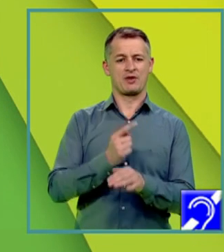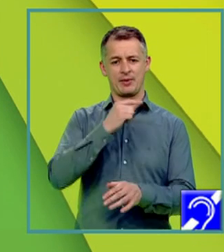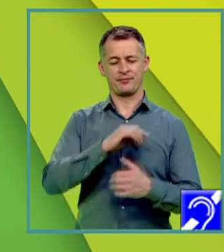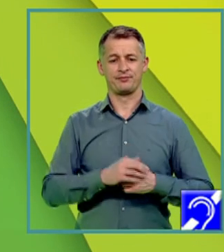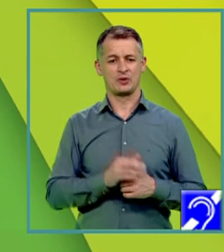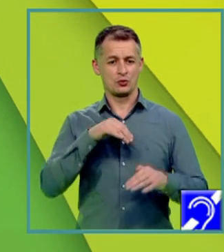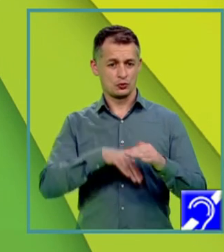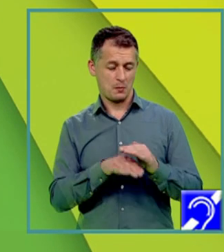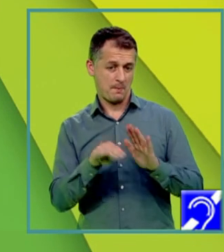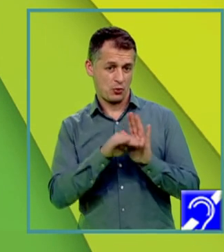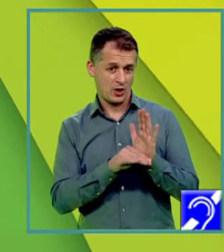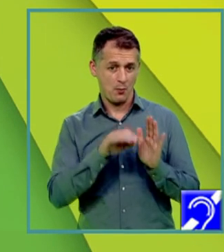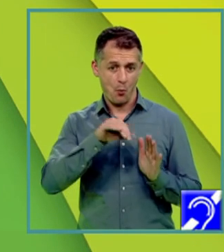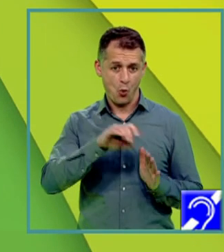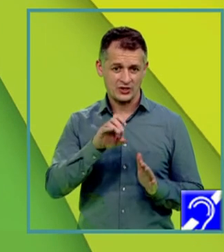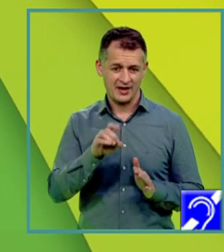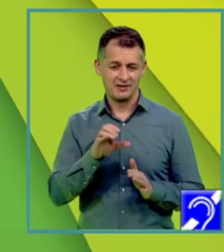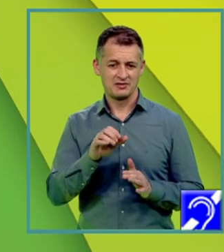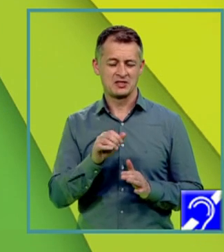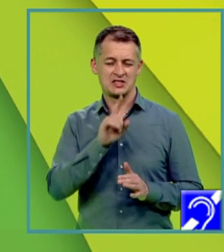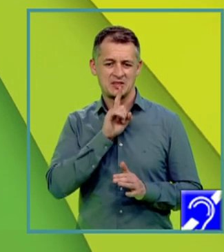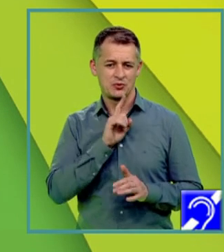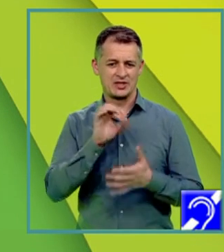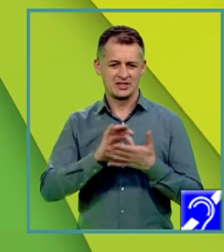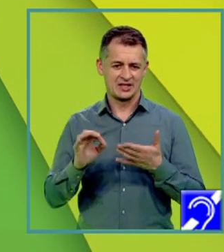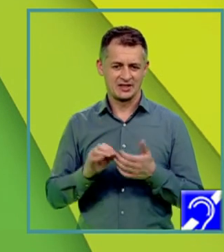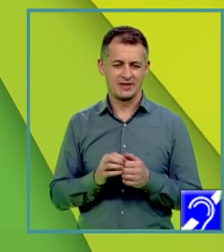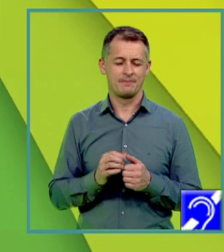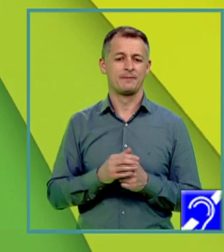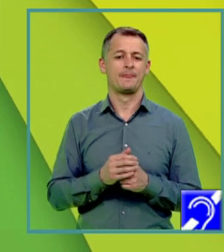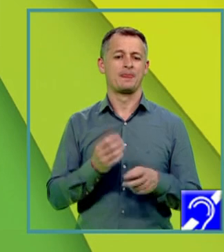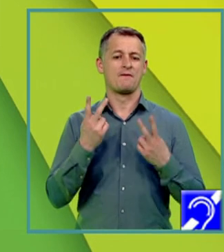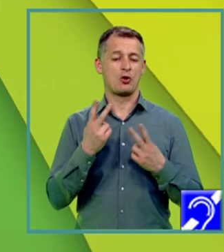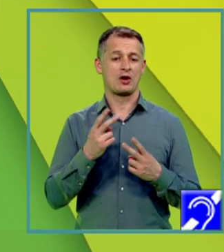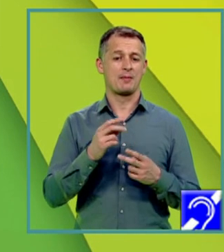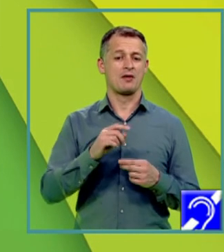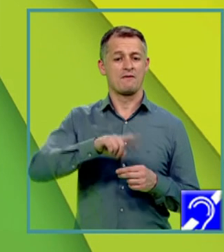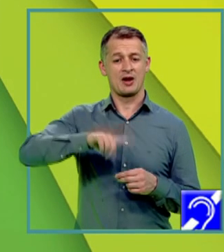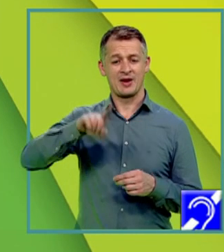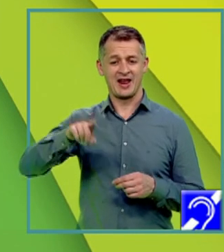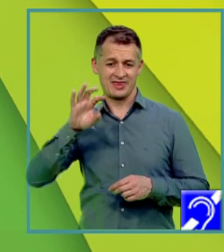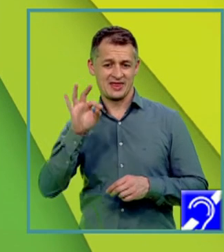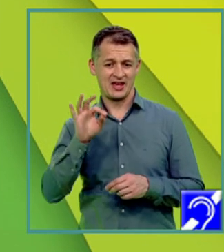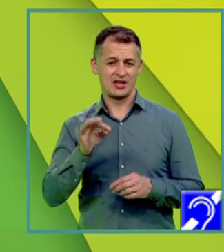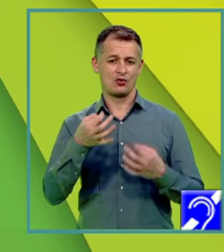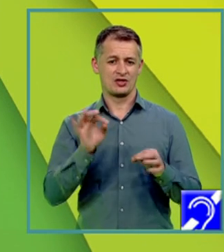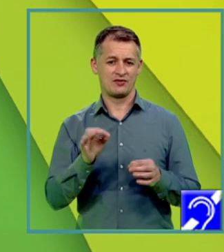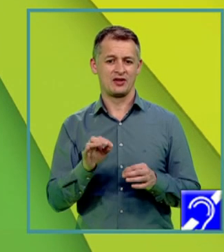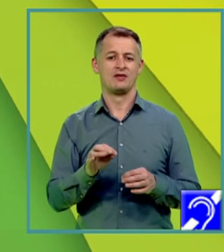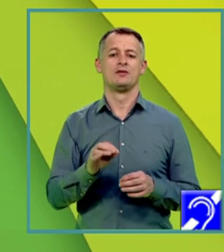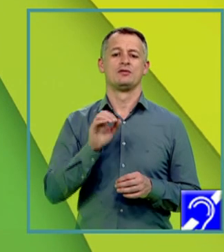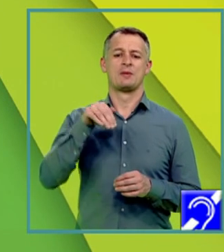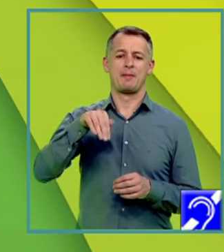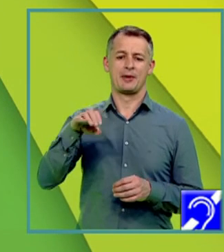programul mozaic în acest context va fi foarte simplu de scris valoarea variabilei te va fi egală cu cm m c